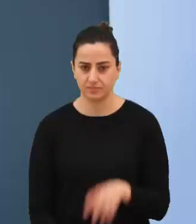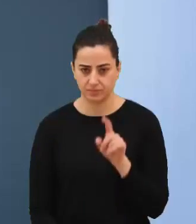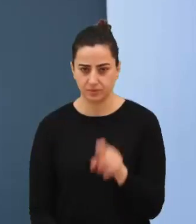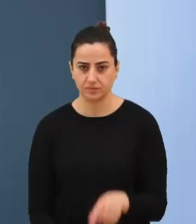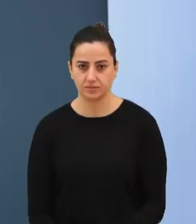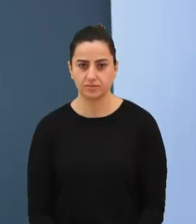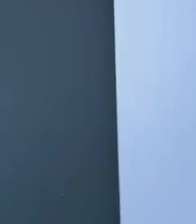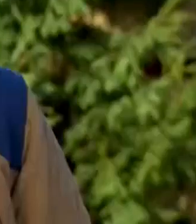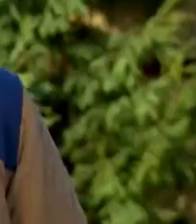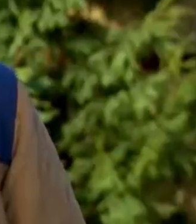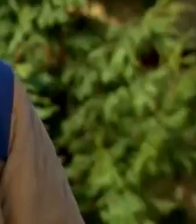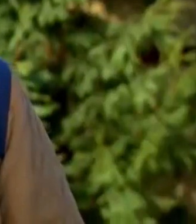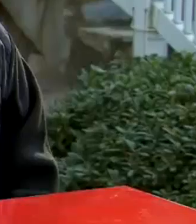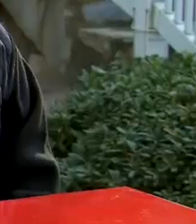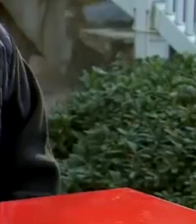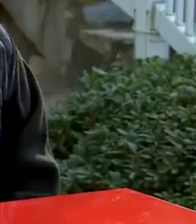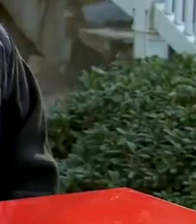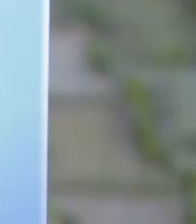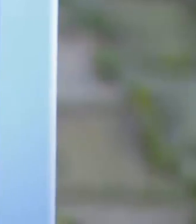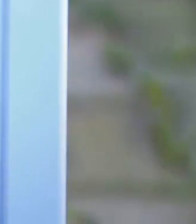Basıyorum. Numaratör çalışmıyor.